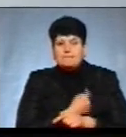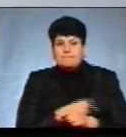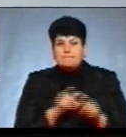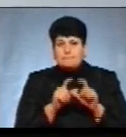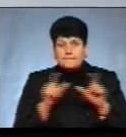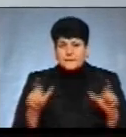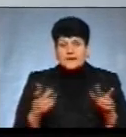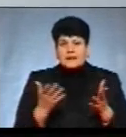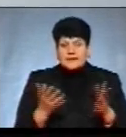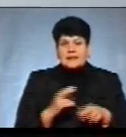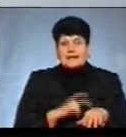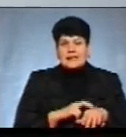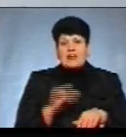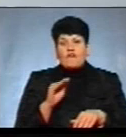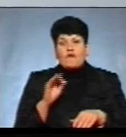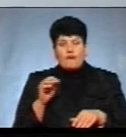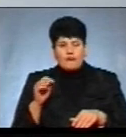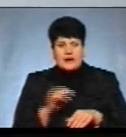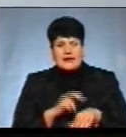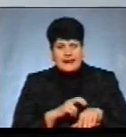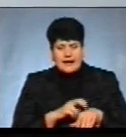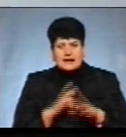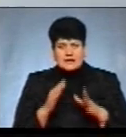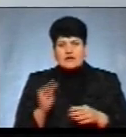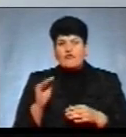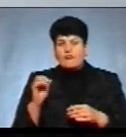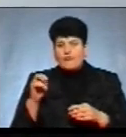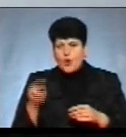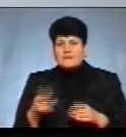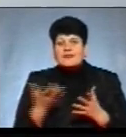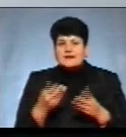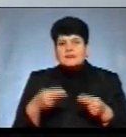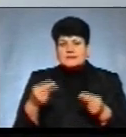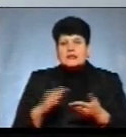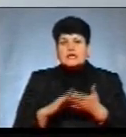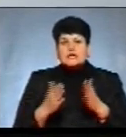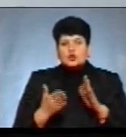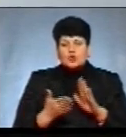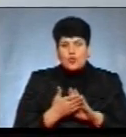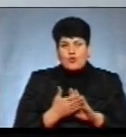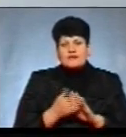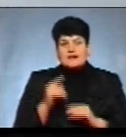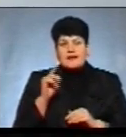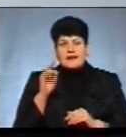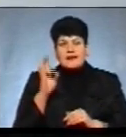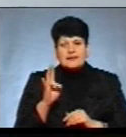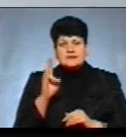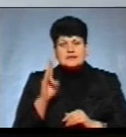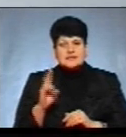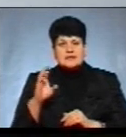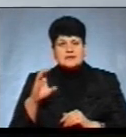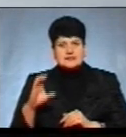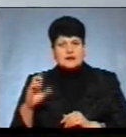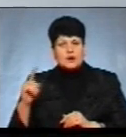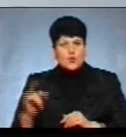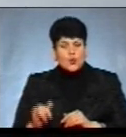як медустанови первинної ланки та лікарі ФОП, такі аптечні заклади, які уклали договір з НСЗУ.